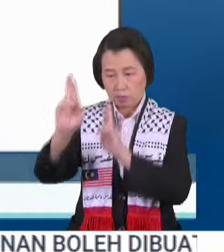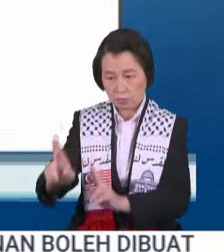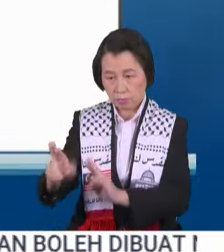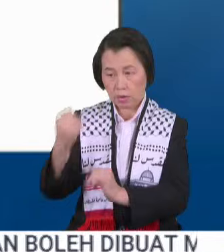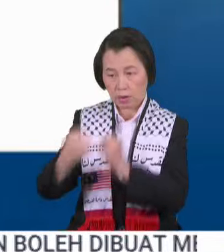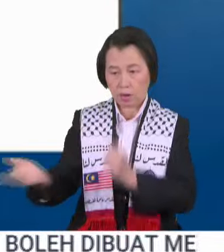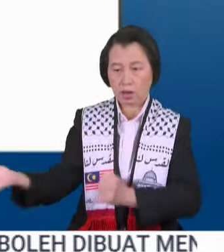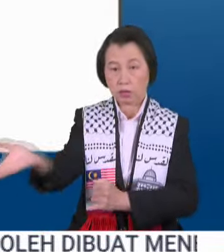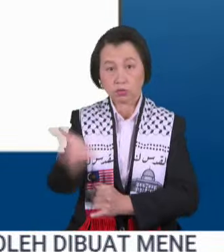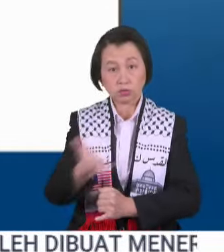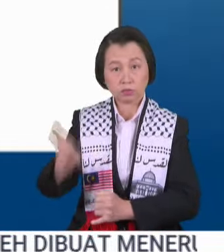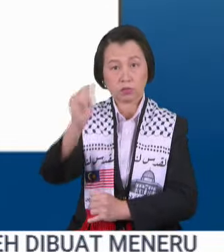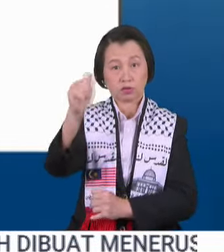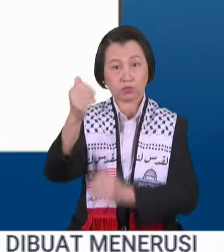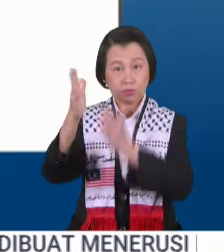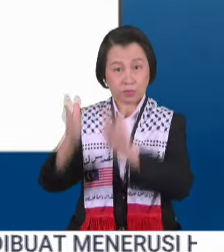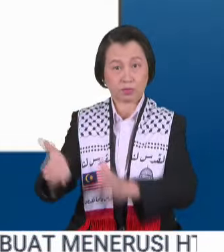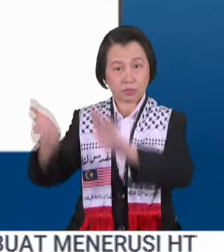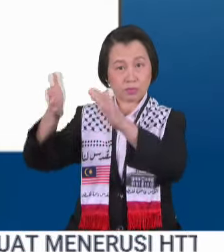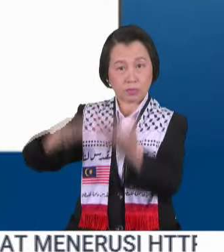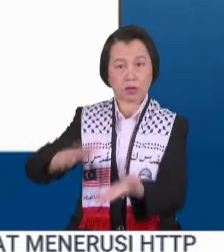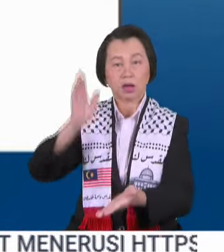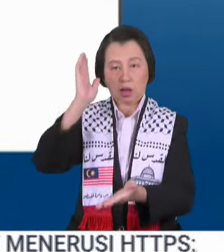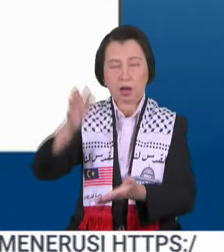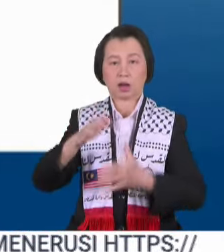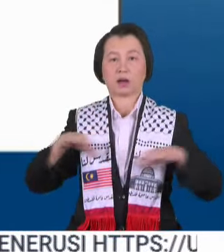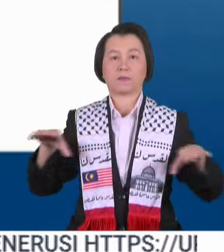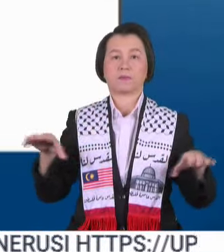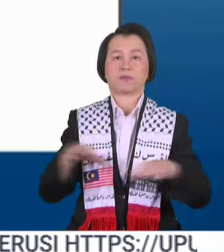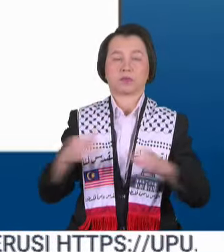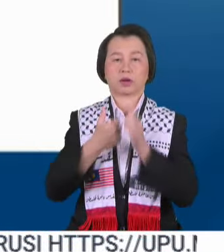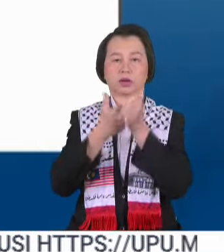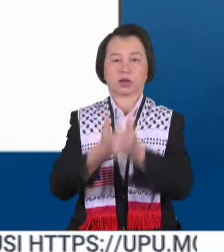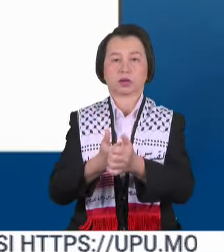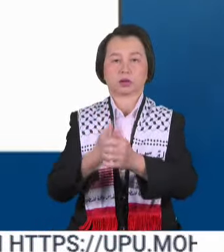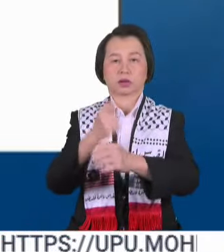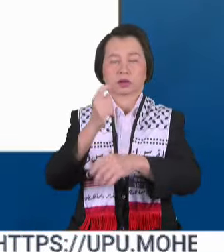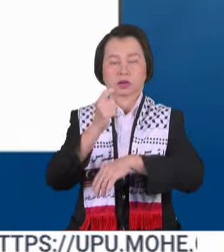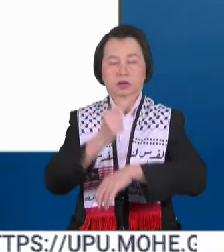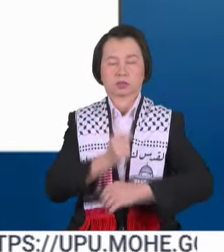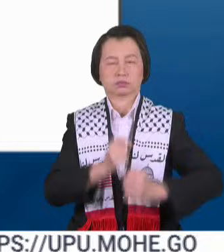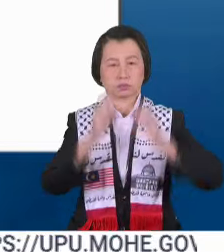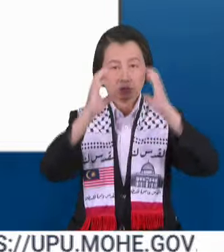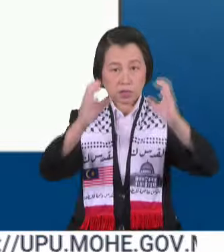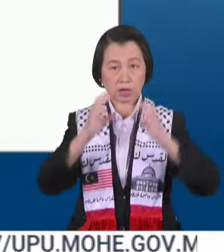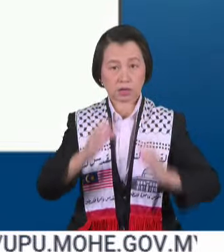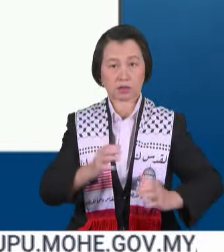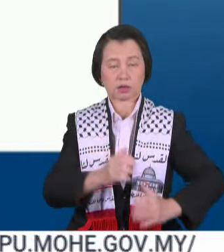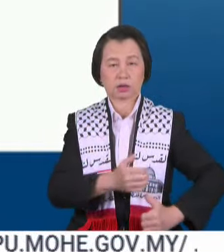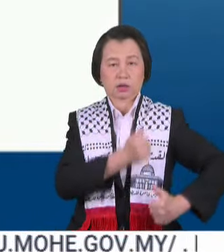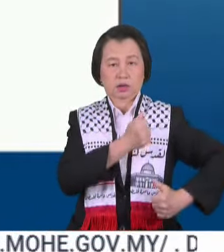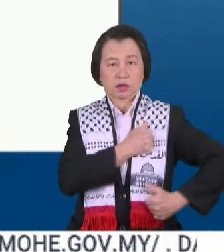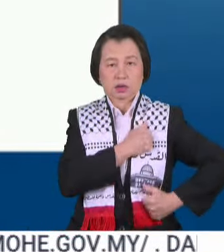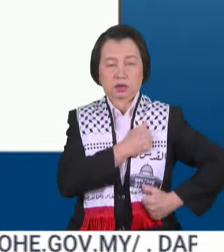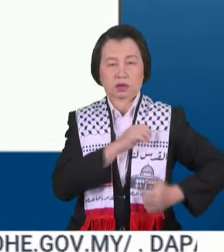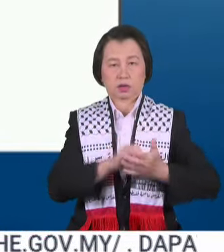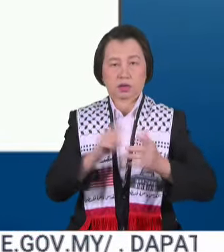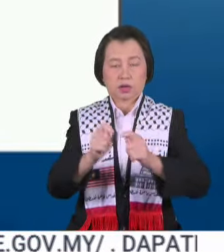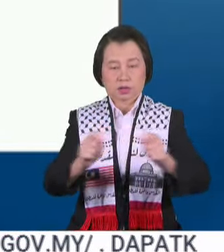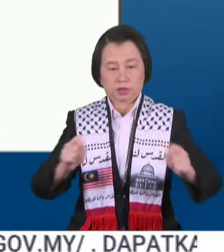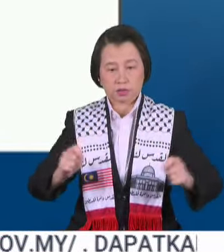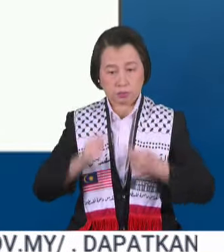terakhir buat semua wira TLDM yang terkorban akan dilaksanakan mengikut tradisi tentera laut di setiap lokasi pengebumian